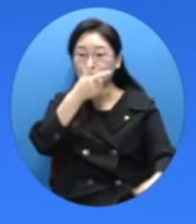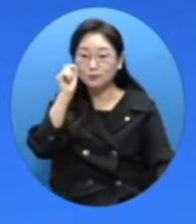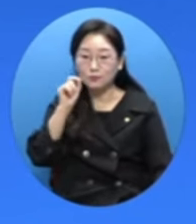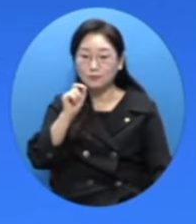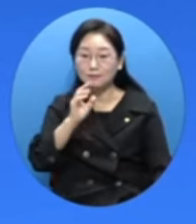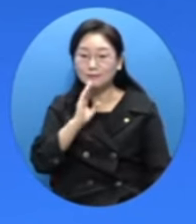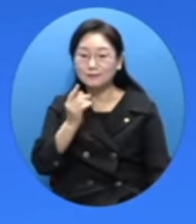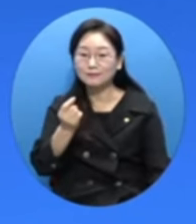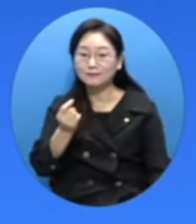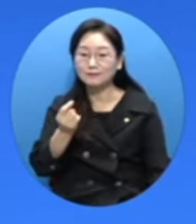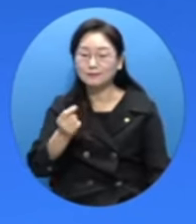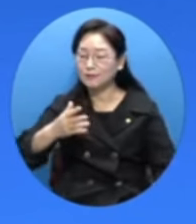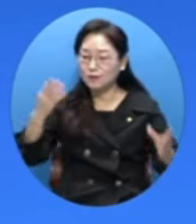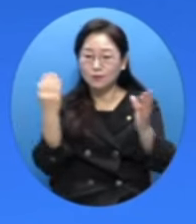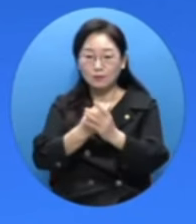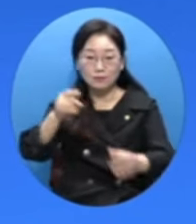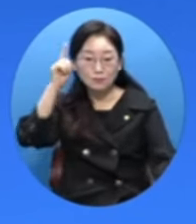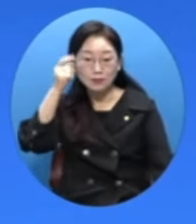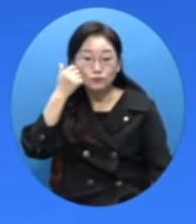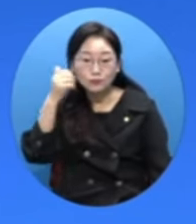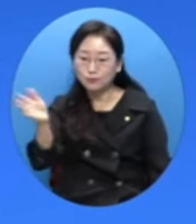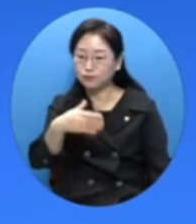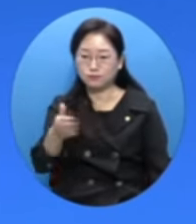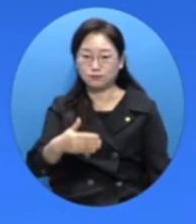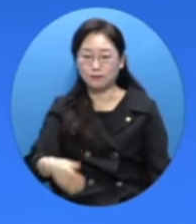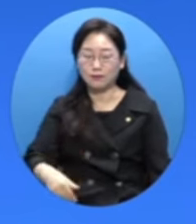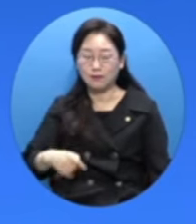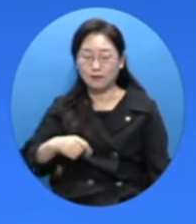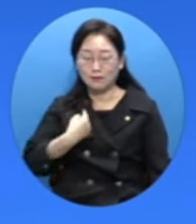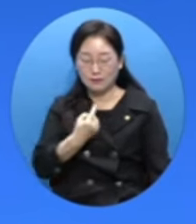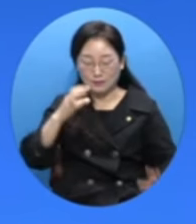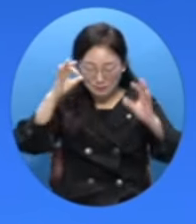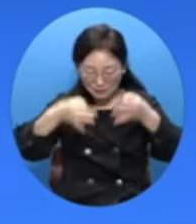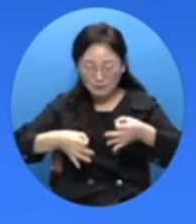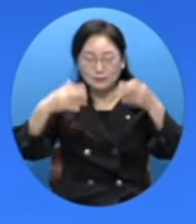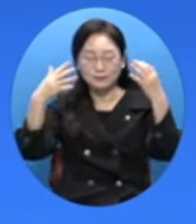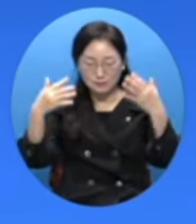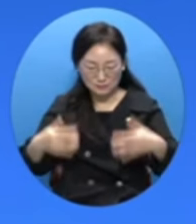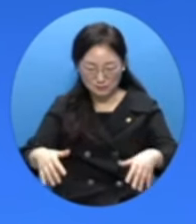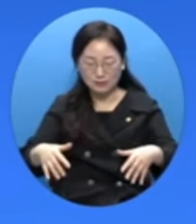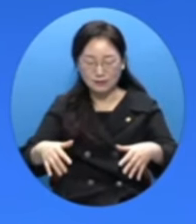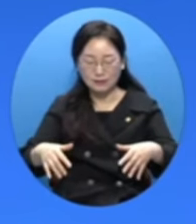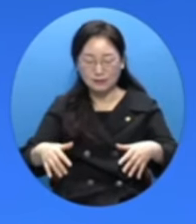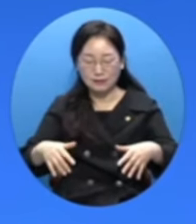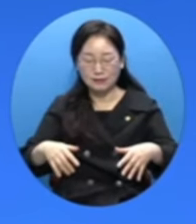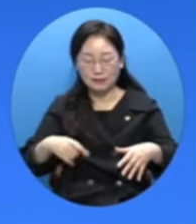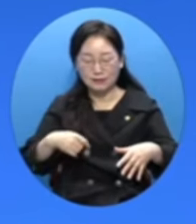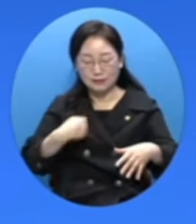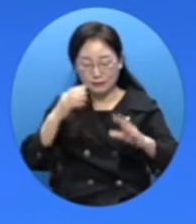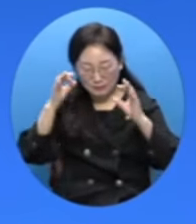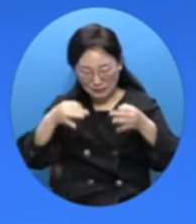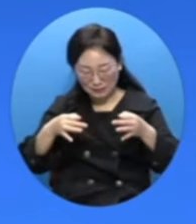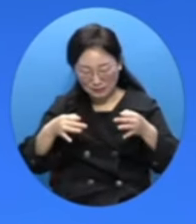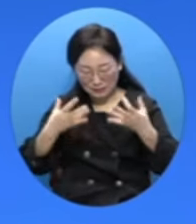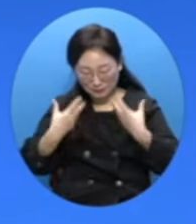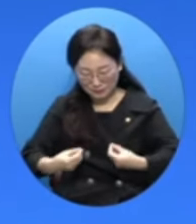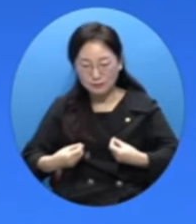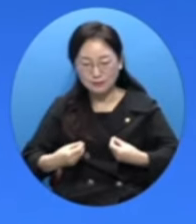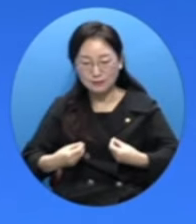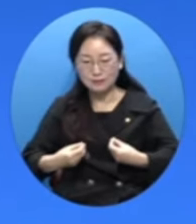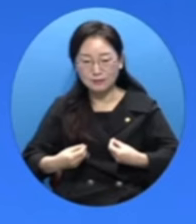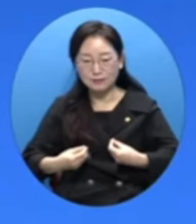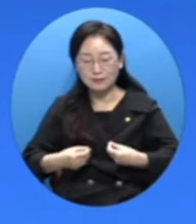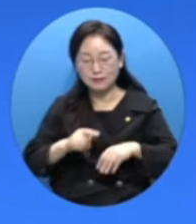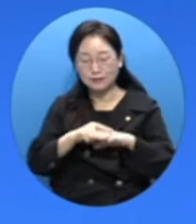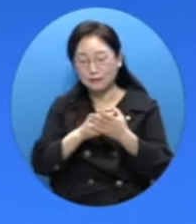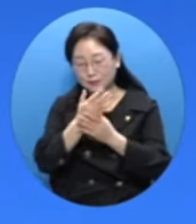존재입니다. 완전한 사람이 하나도 없습니다. 늘 자신의 연약함 부딪혀서 스스로 무너지고 스스로